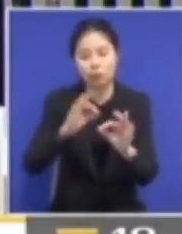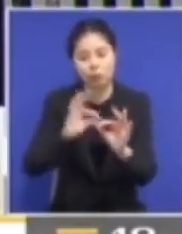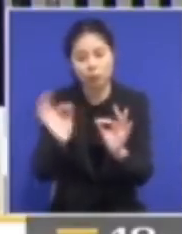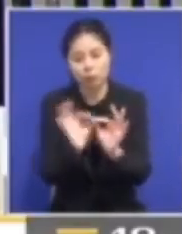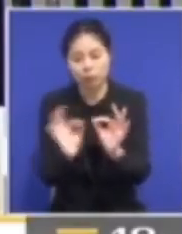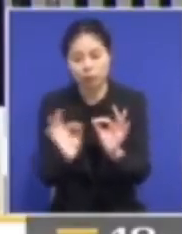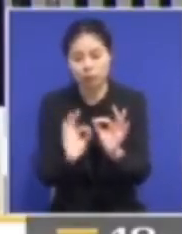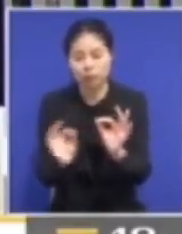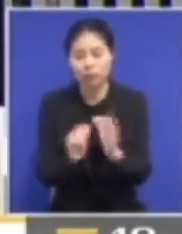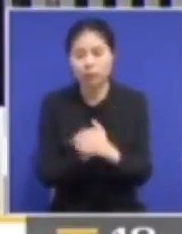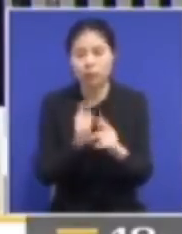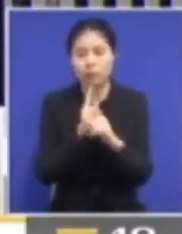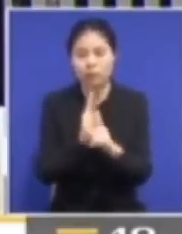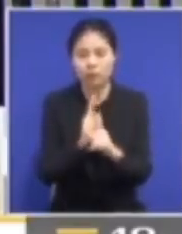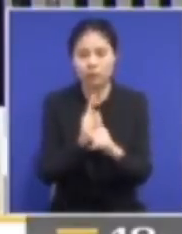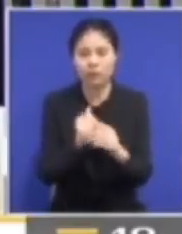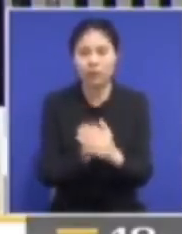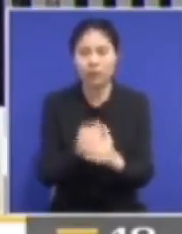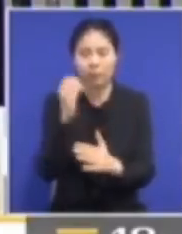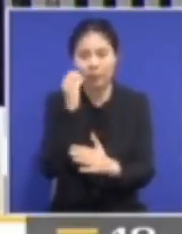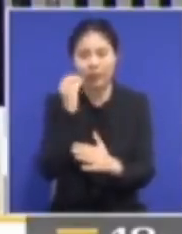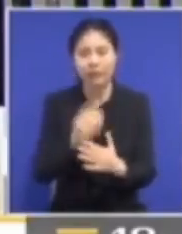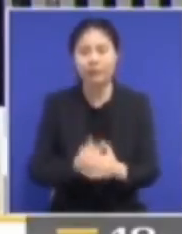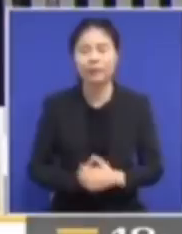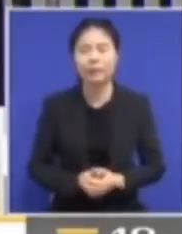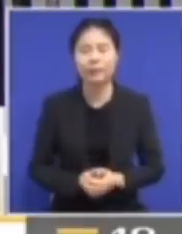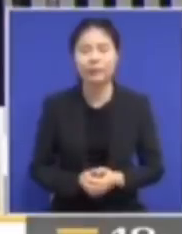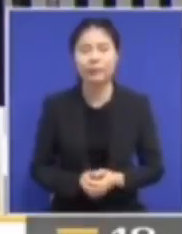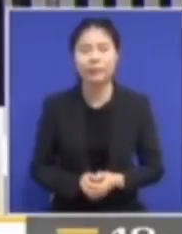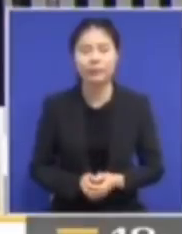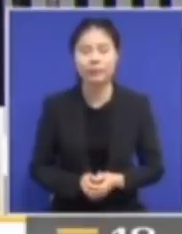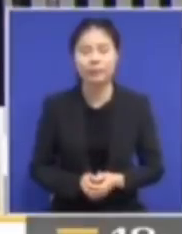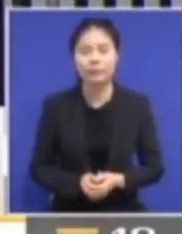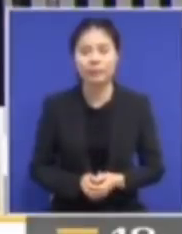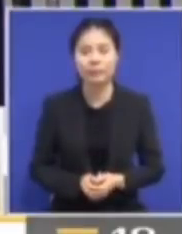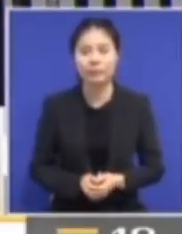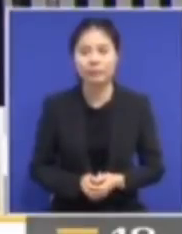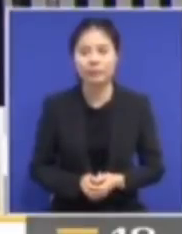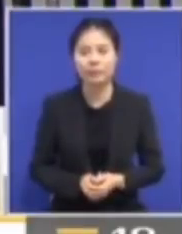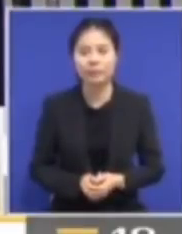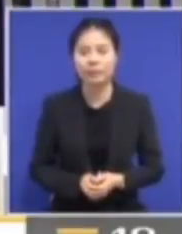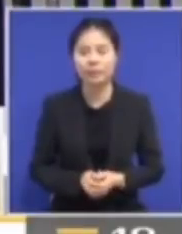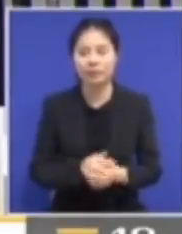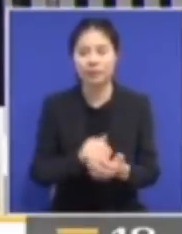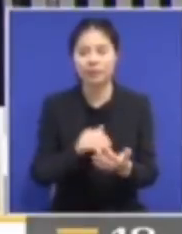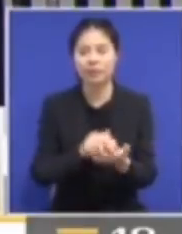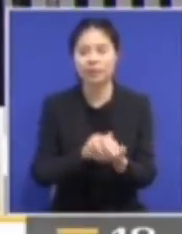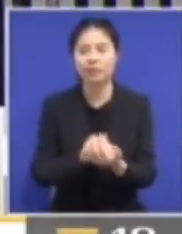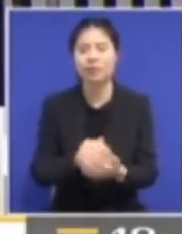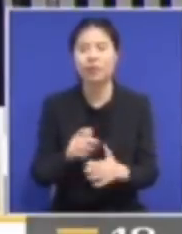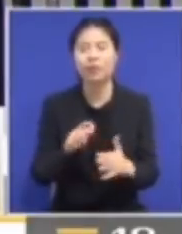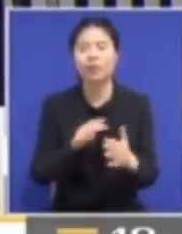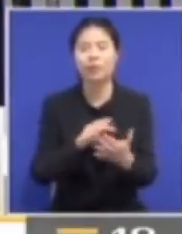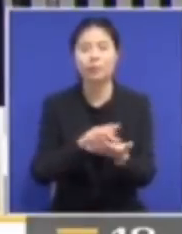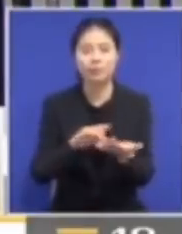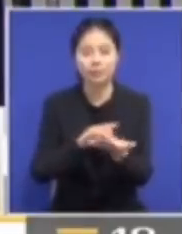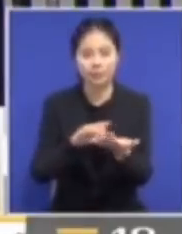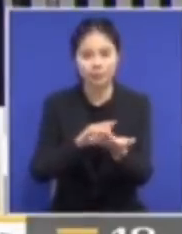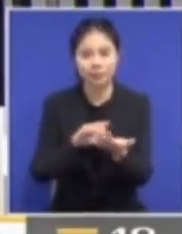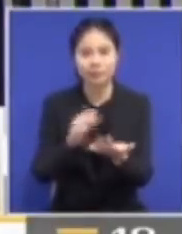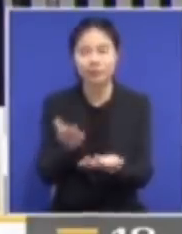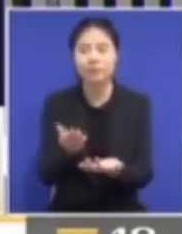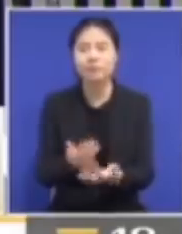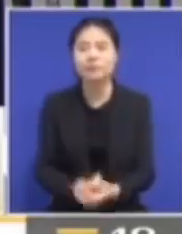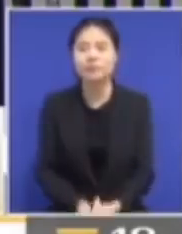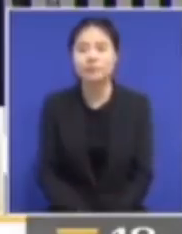ส่วนจำกัดและบริษัทจำกัดเป็นที ่ทำการไปกลางก่อน โดยกับผมไม่ได้มีส่วนในการสนับสนุน ผ